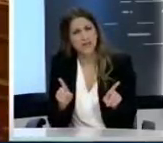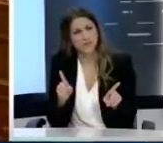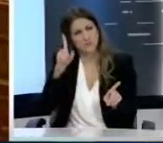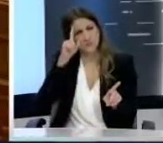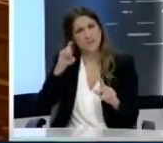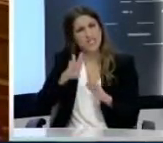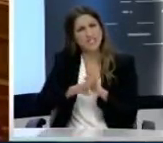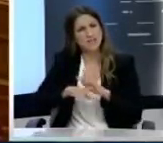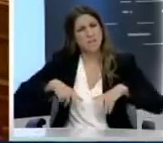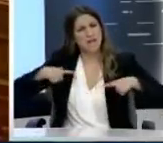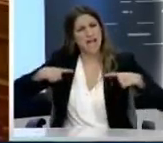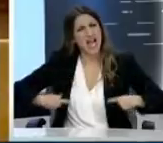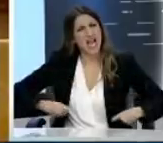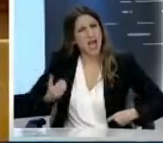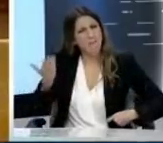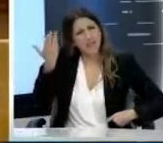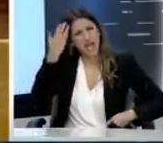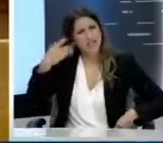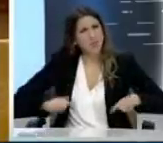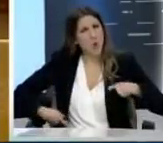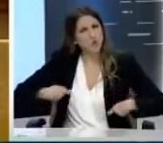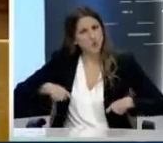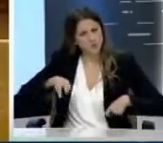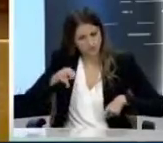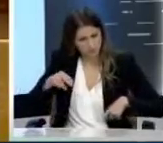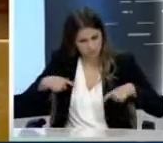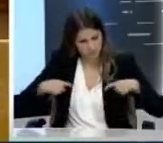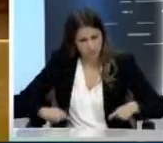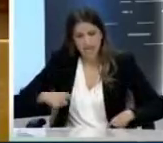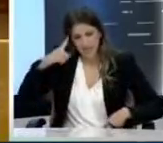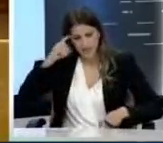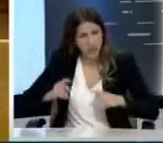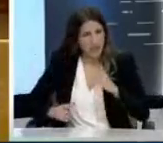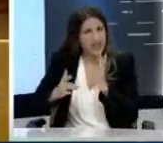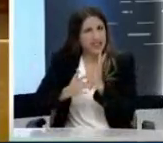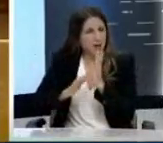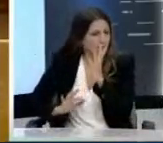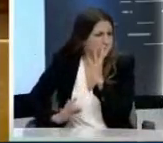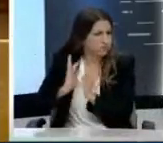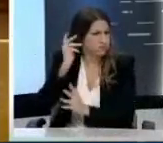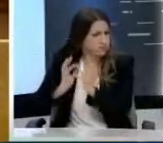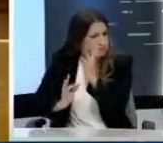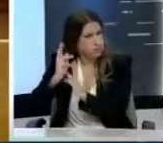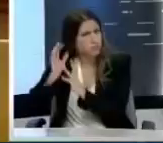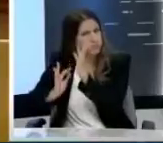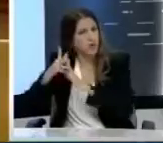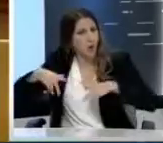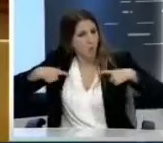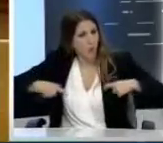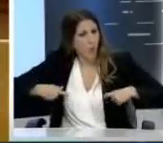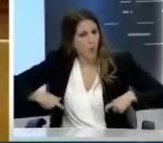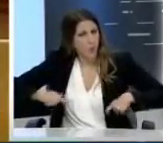καπιταλισμού ότι παρόλο τις τεχνολογικές εξελίξεις και τη φοβερή αύξηση του